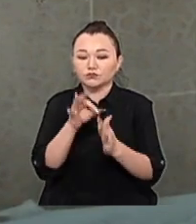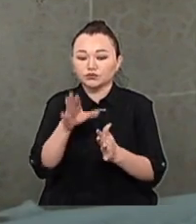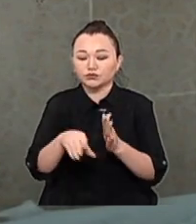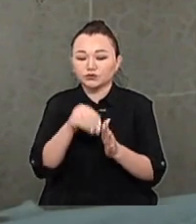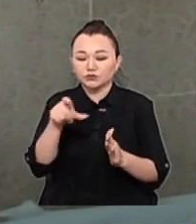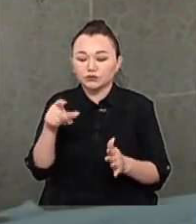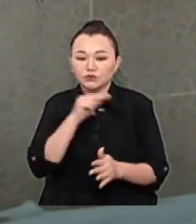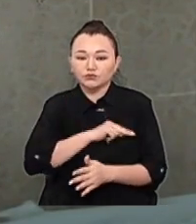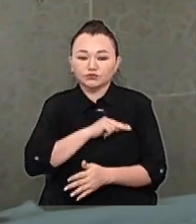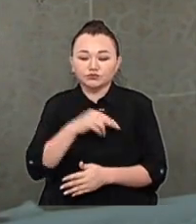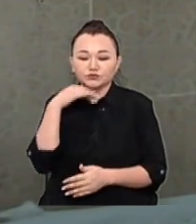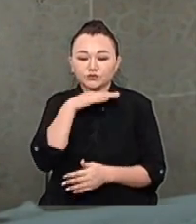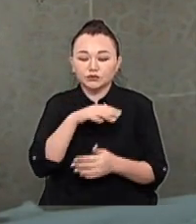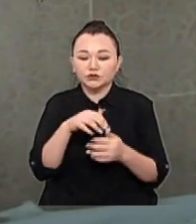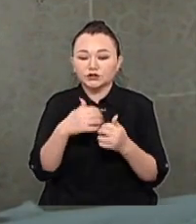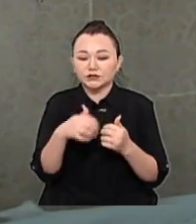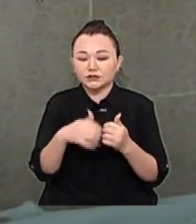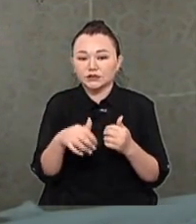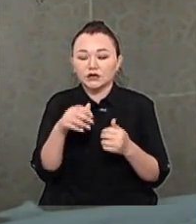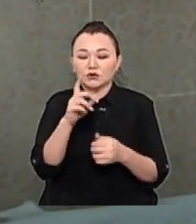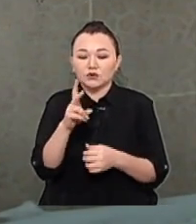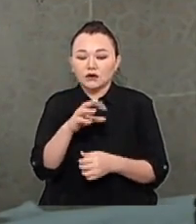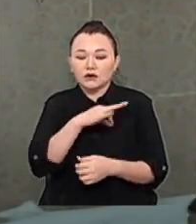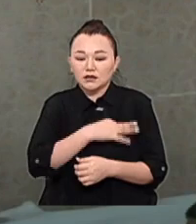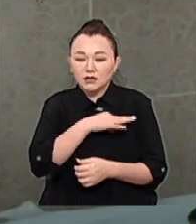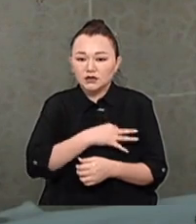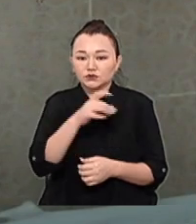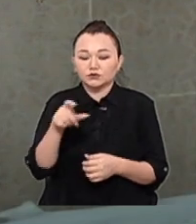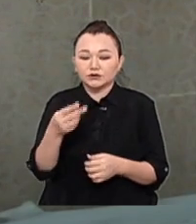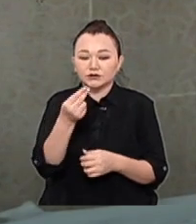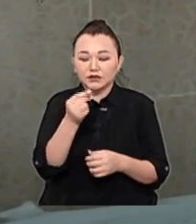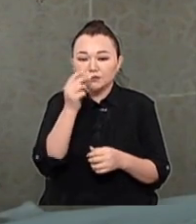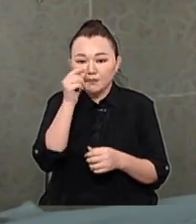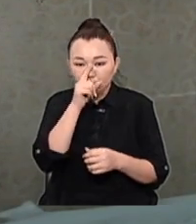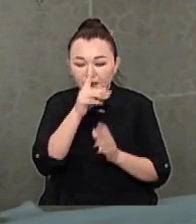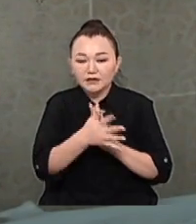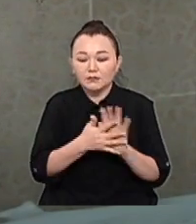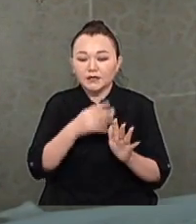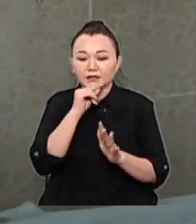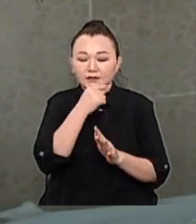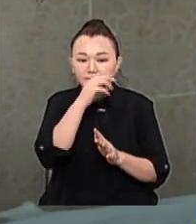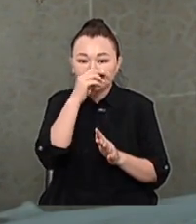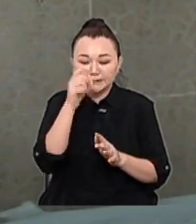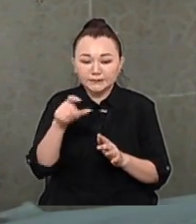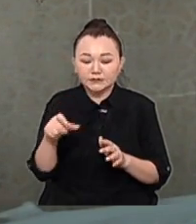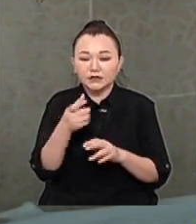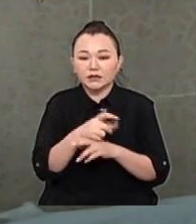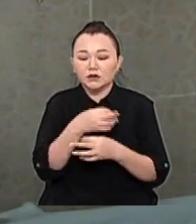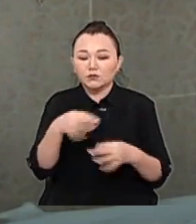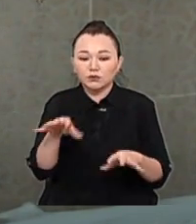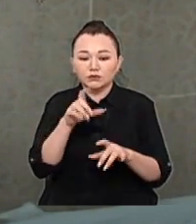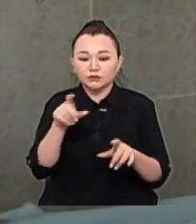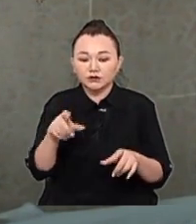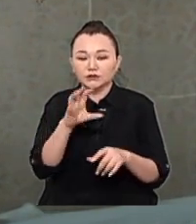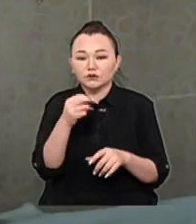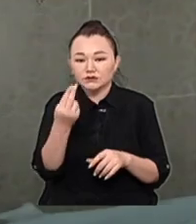жұмысы көп. Олардың арасында әрине кәсіби заңгерлер, қаржылық мәселелер түсінетін экономистер, сонымен бірге әртүрлі саланың өкілдері,